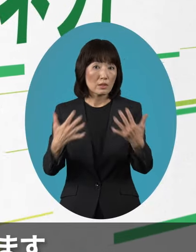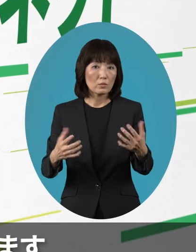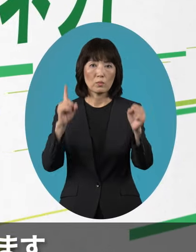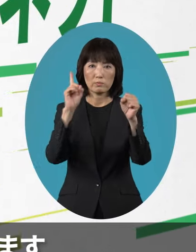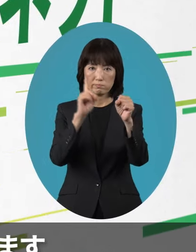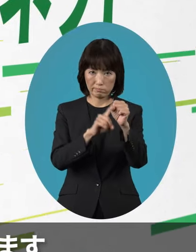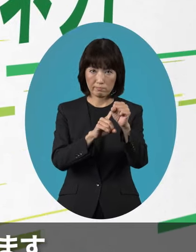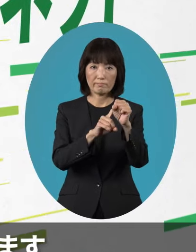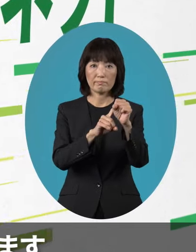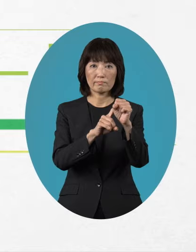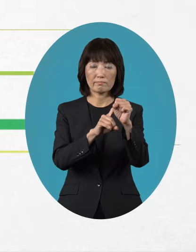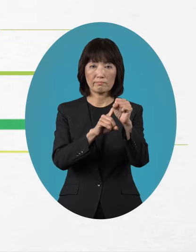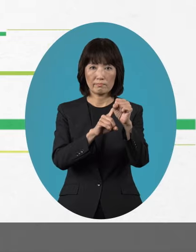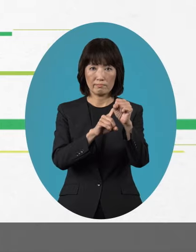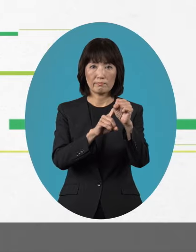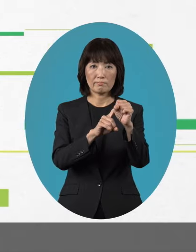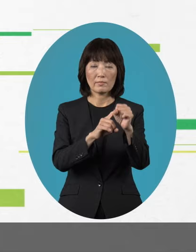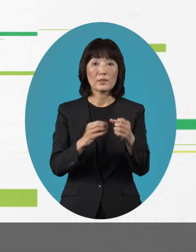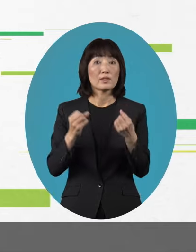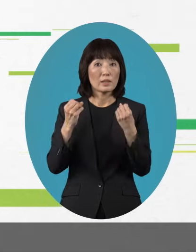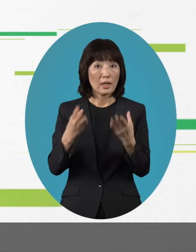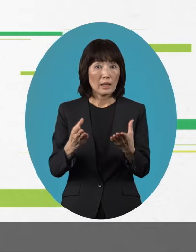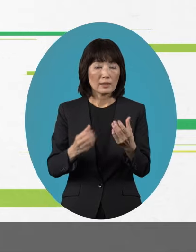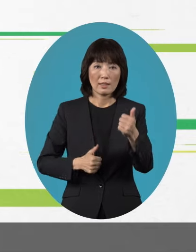図っていきます。新たな